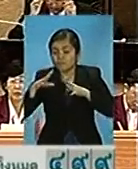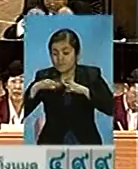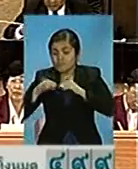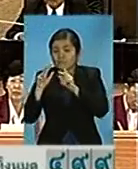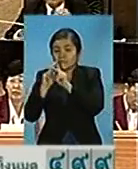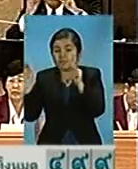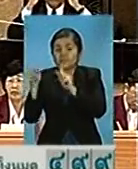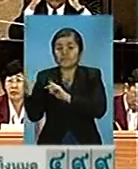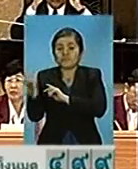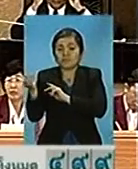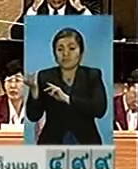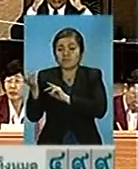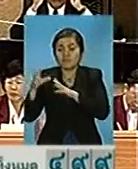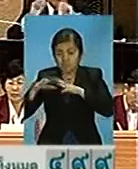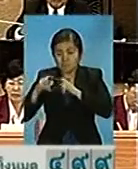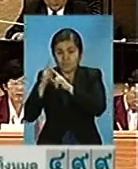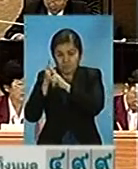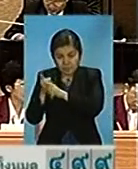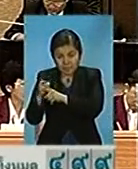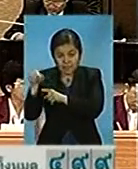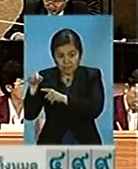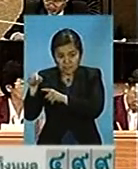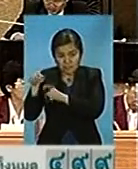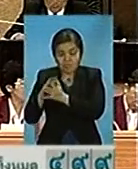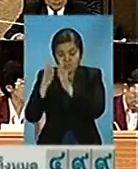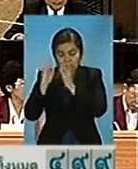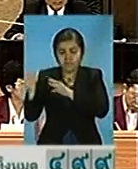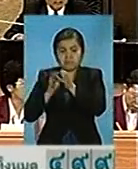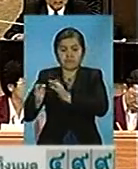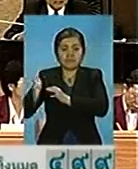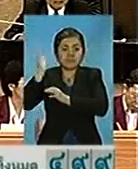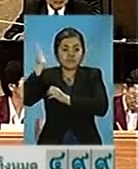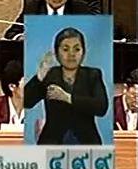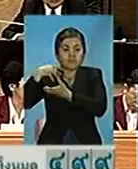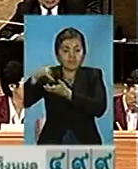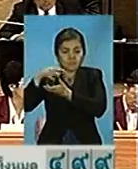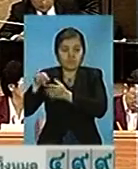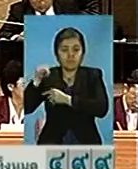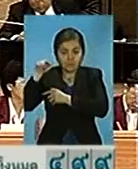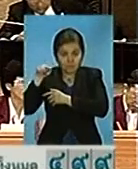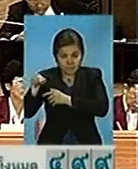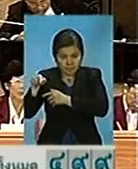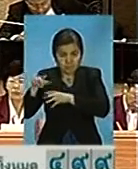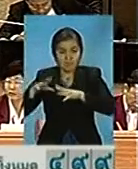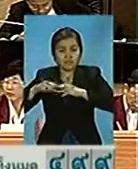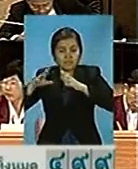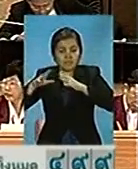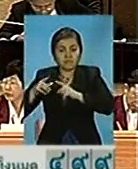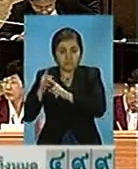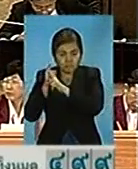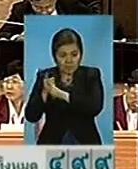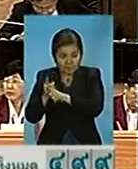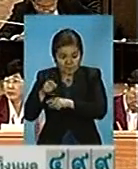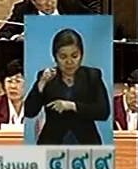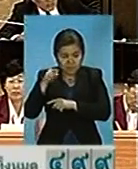คณะกรรมการเสียงข้างน้อยและผู้แปรยตินะครับให้กดปุ่มไม่เห็นด้วยหมายเลข3น